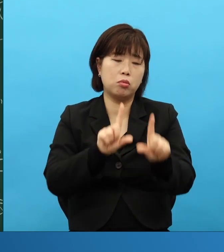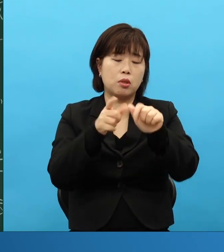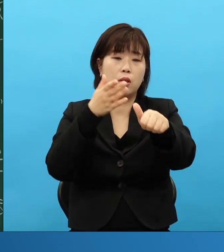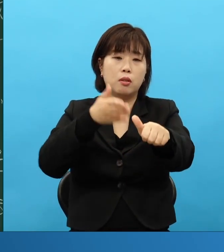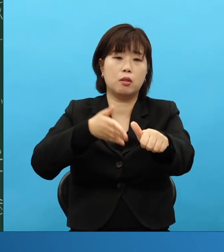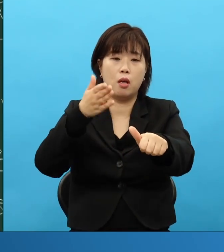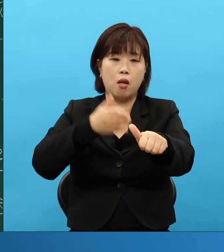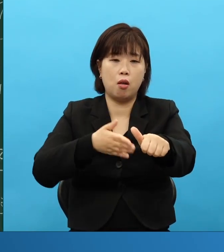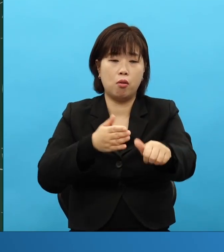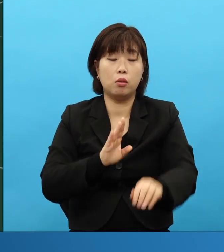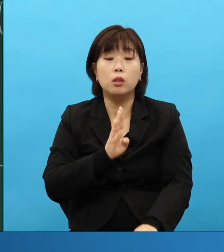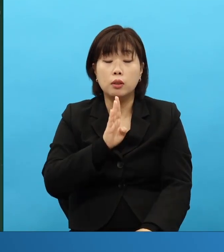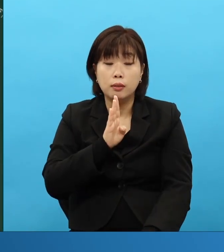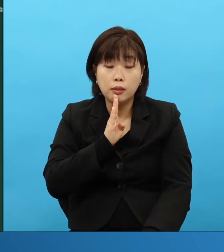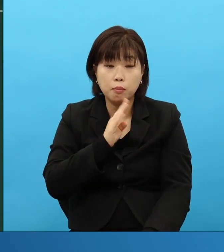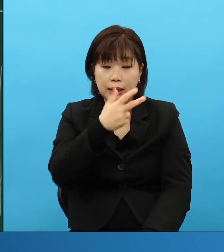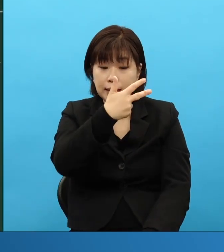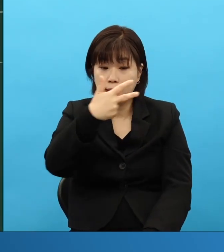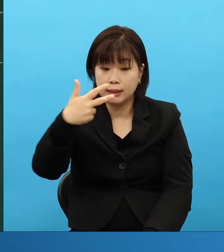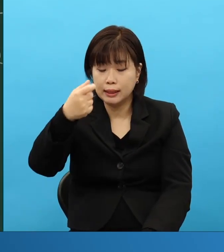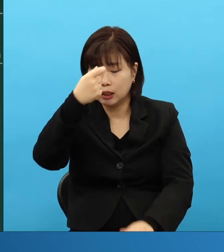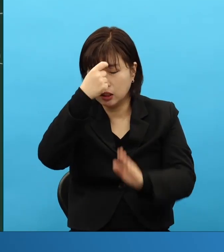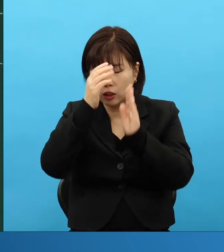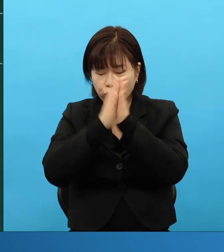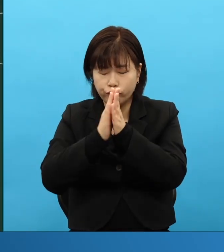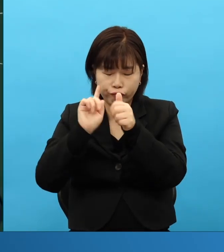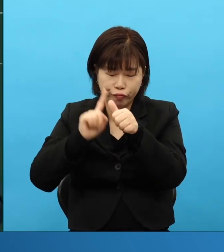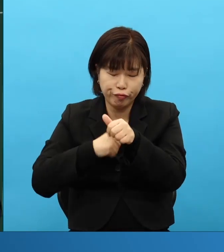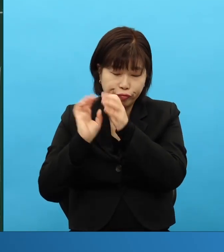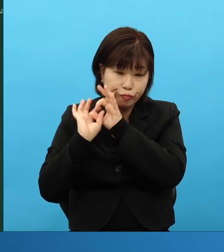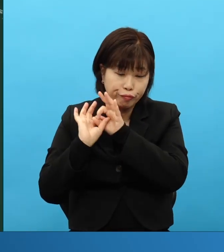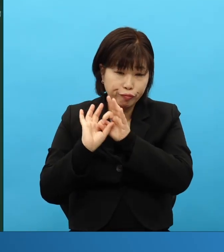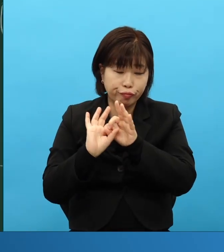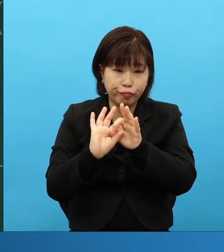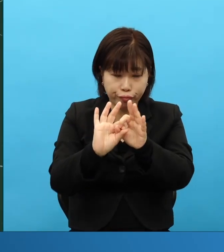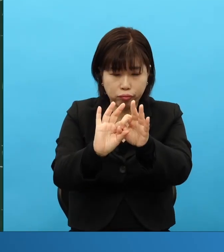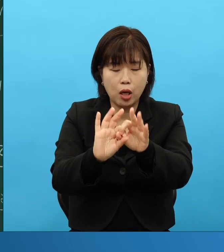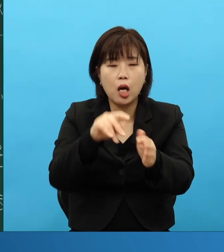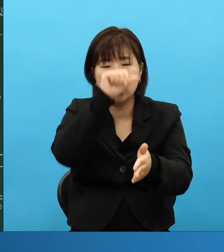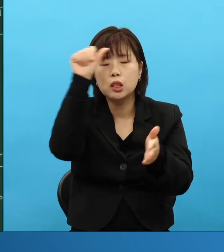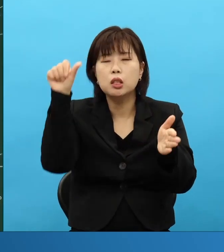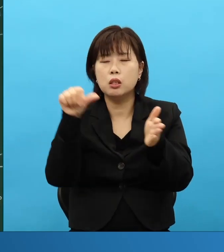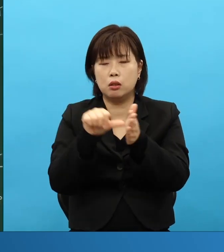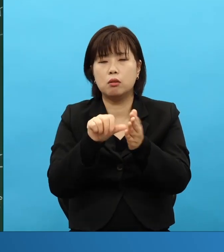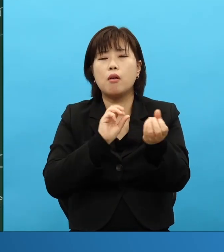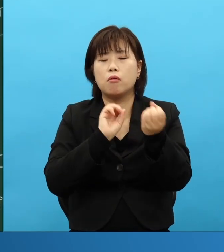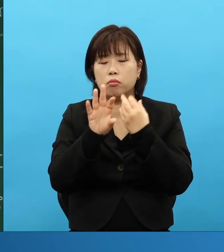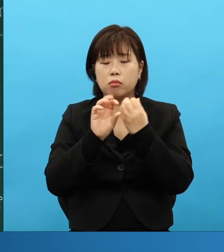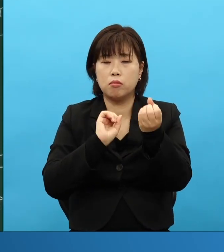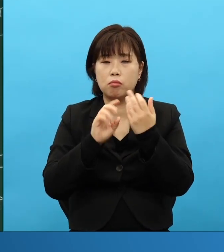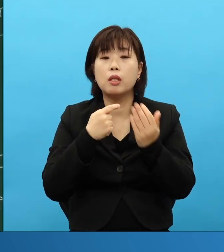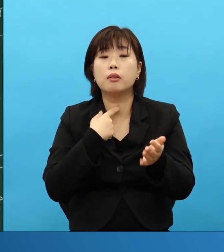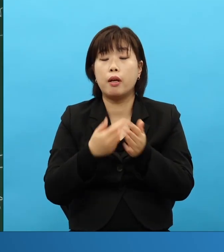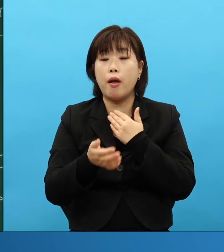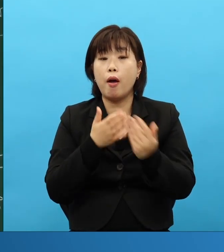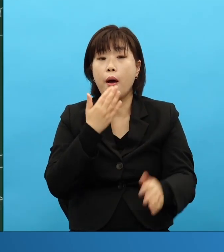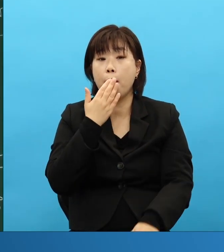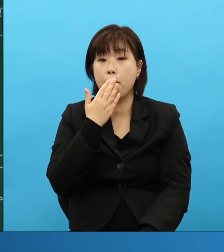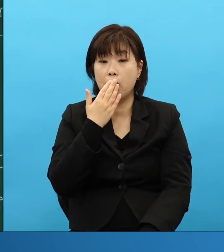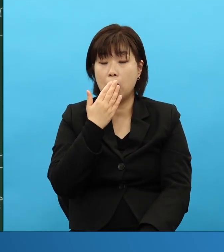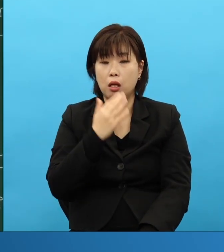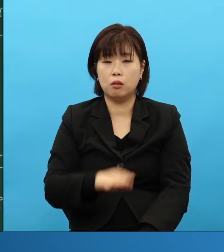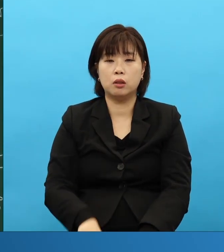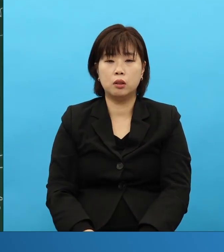이 기도하고 있으면 작품이 나와요. 真的做着这个祷告，自然会出现作品。 여기까지가 기준입니다. 到这儿为止是基准。 힘들다만 내가